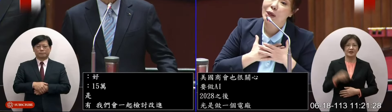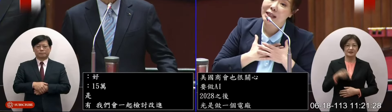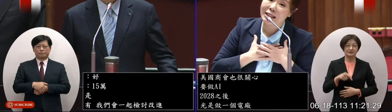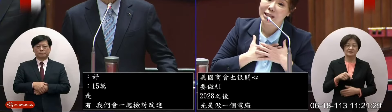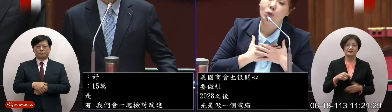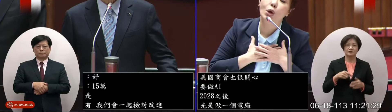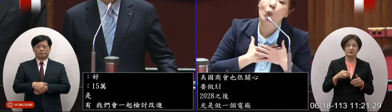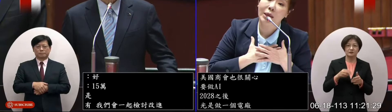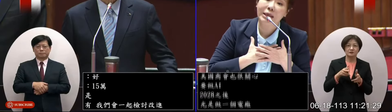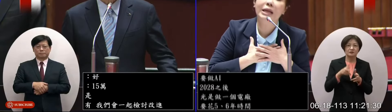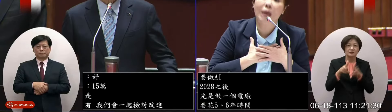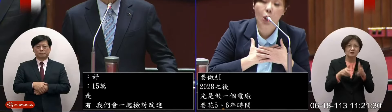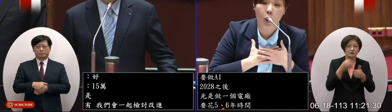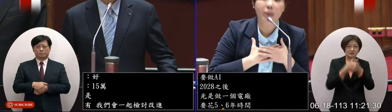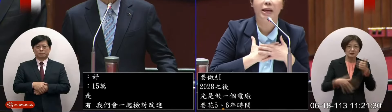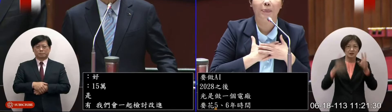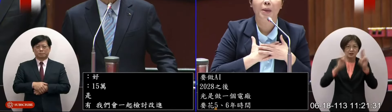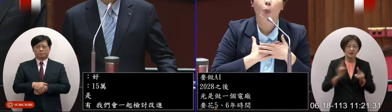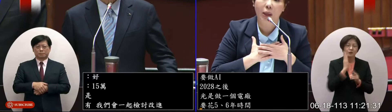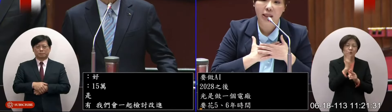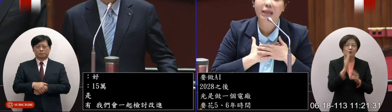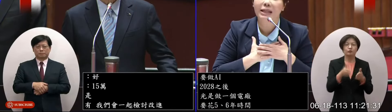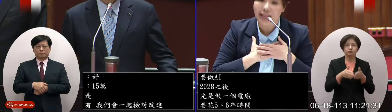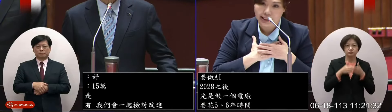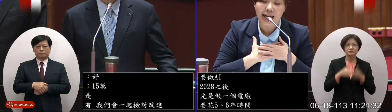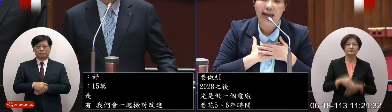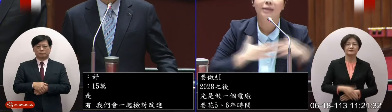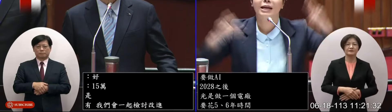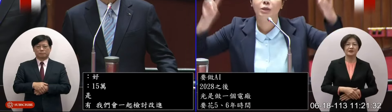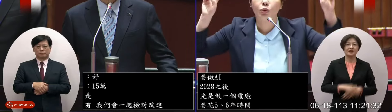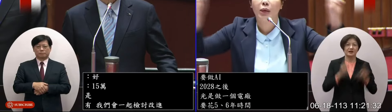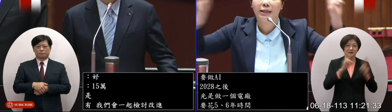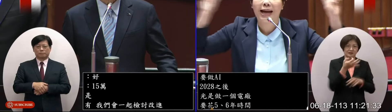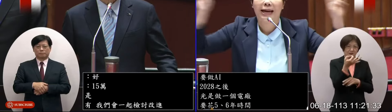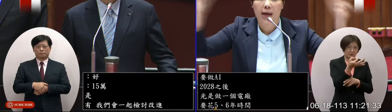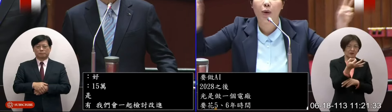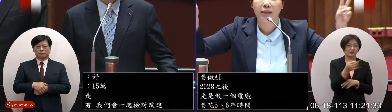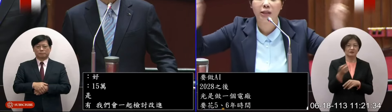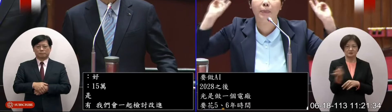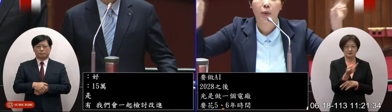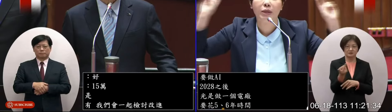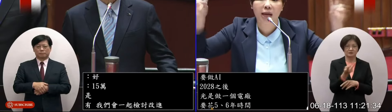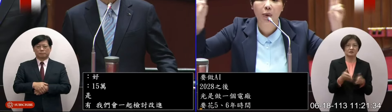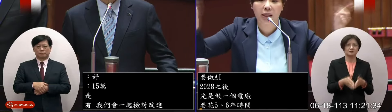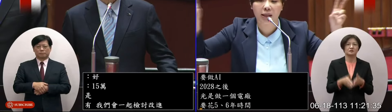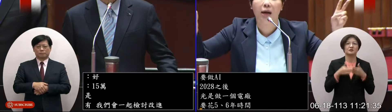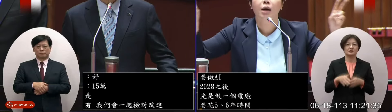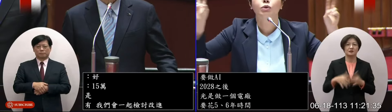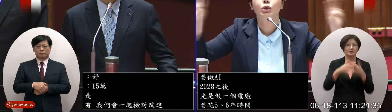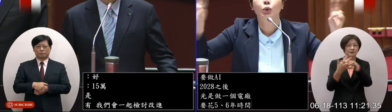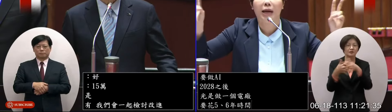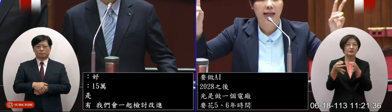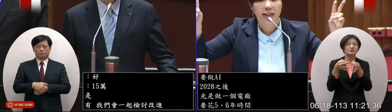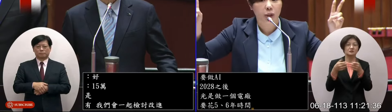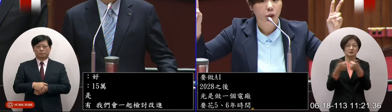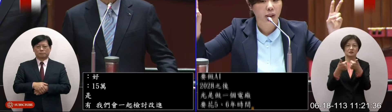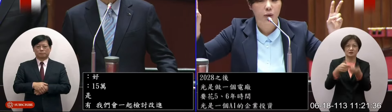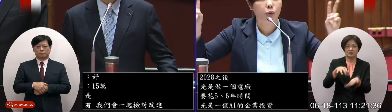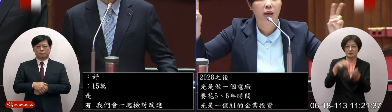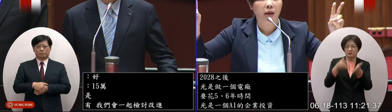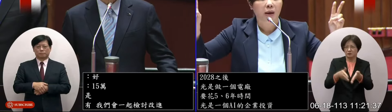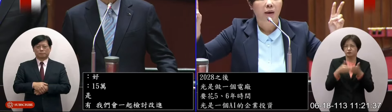不确定性。所以稳定的供电、稳定的电价，它是最大两块，也是美国商会提到最重要两